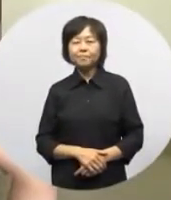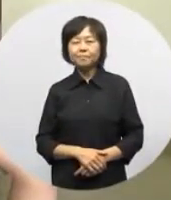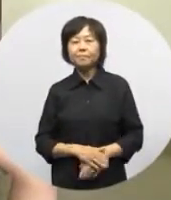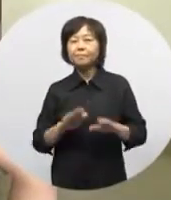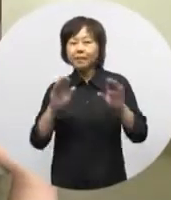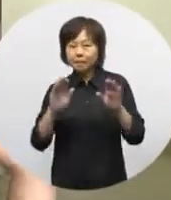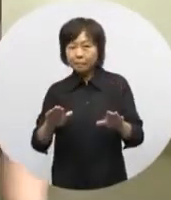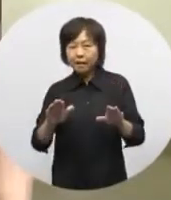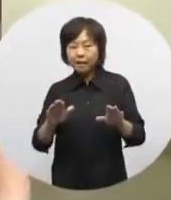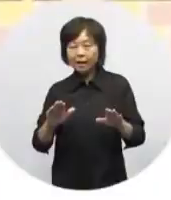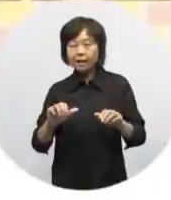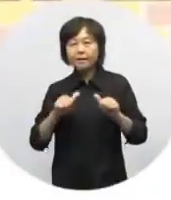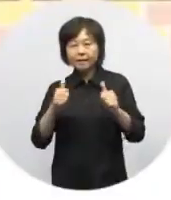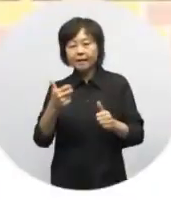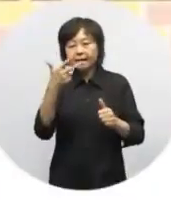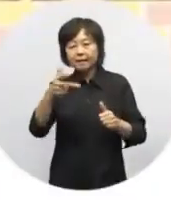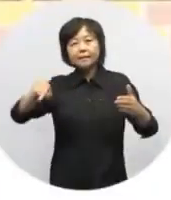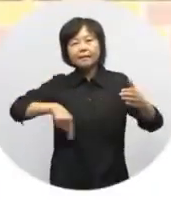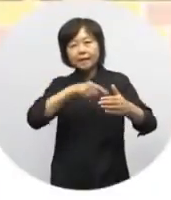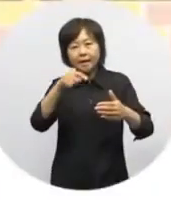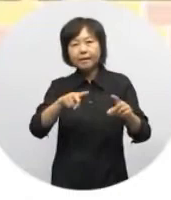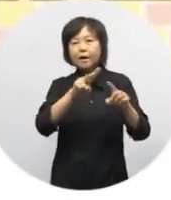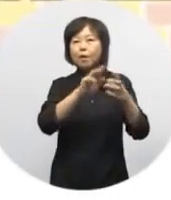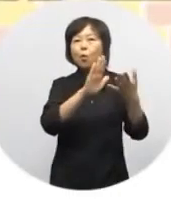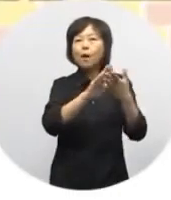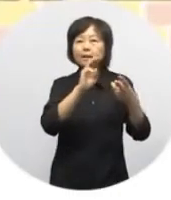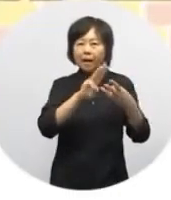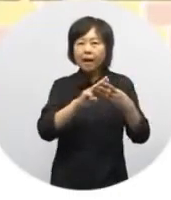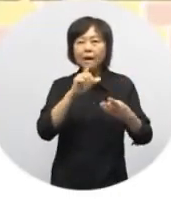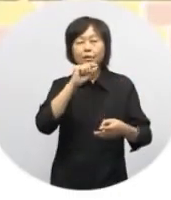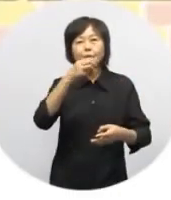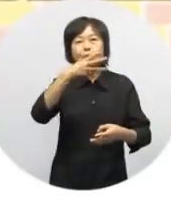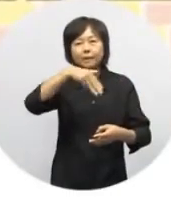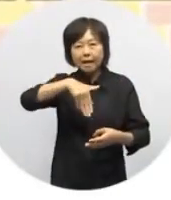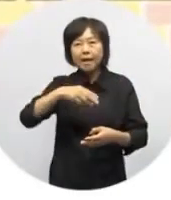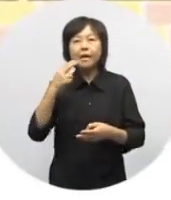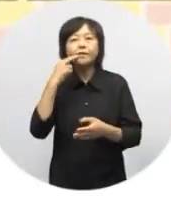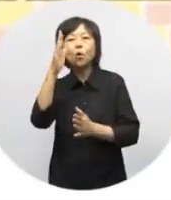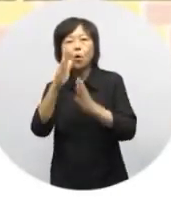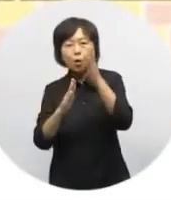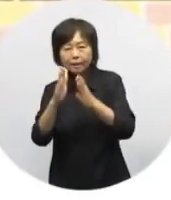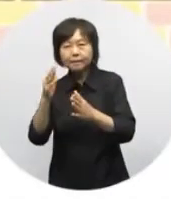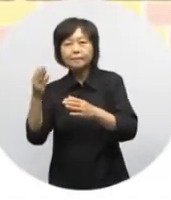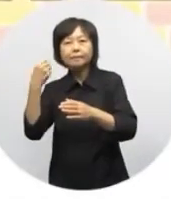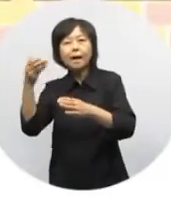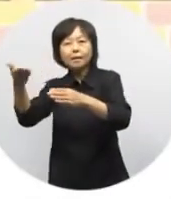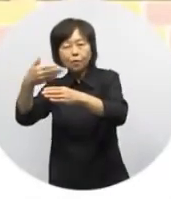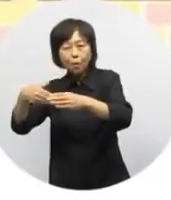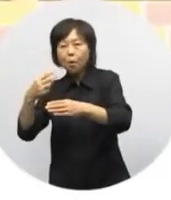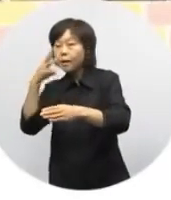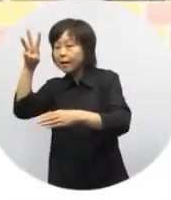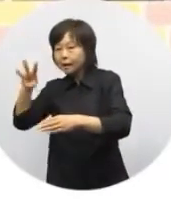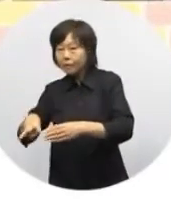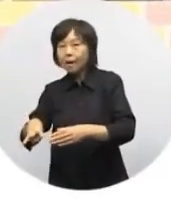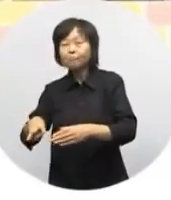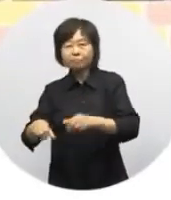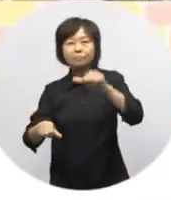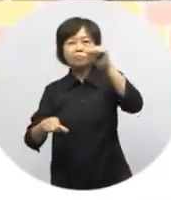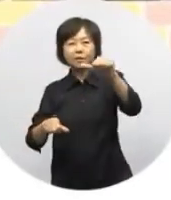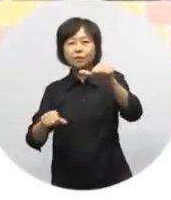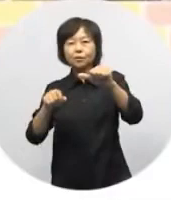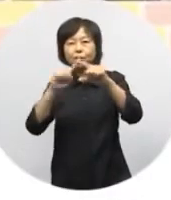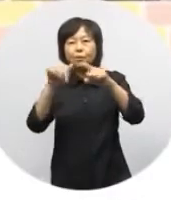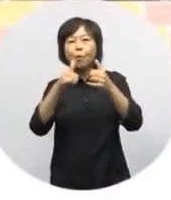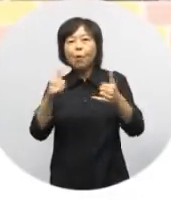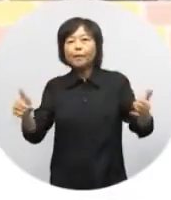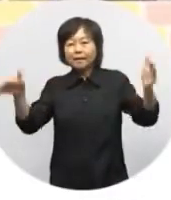現在茅ヶ崎市には小和田、鶴峰、松林、南後、香川の5つの